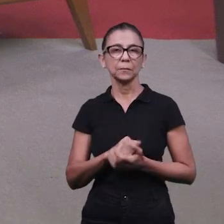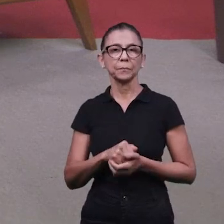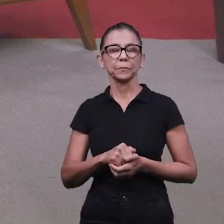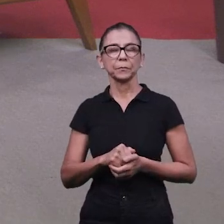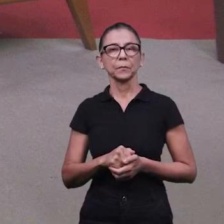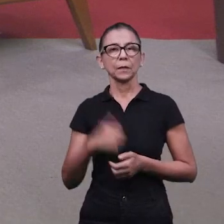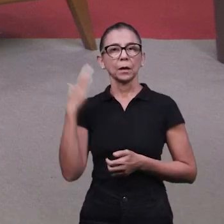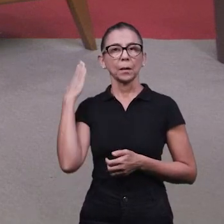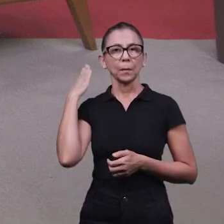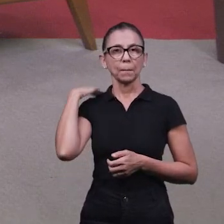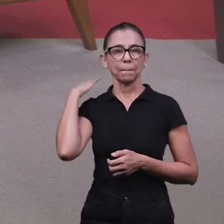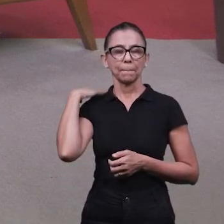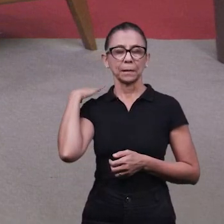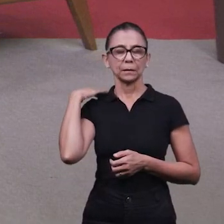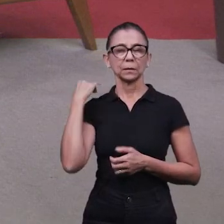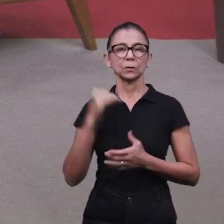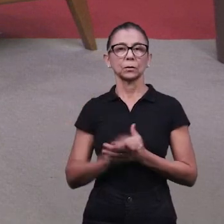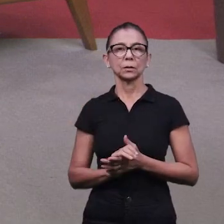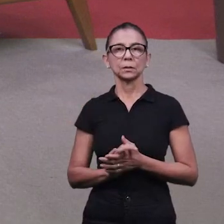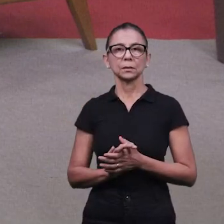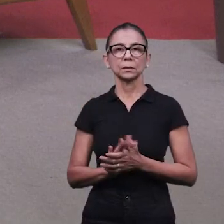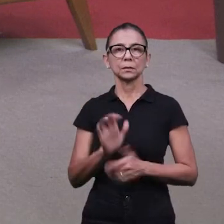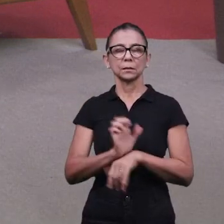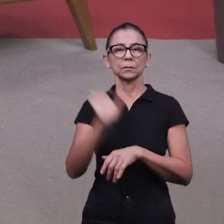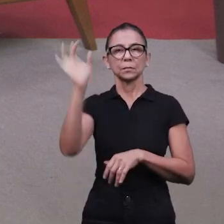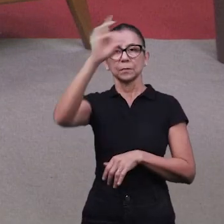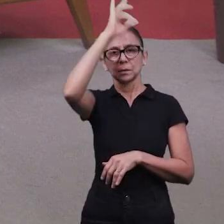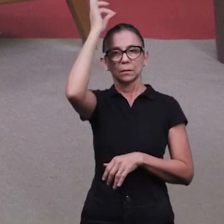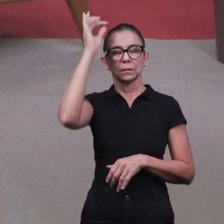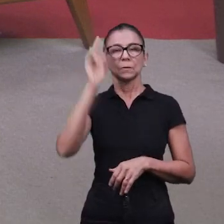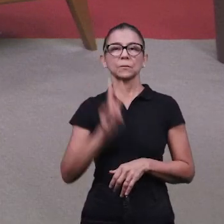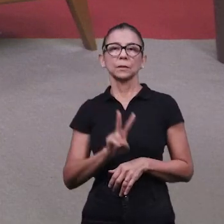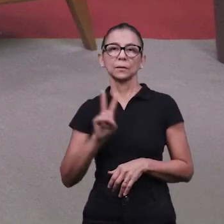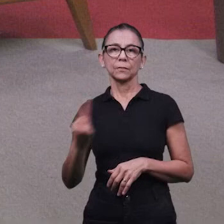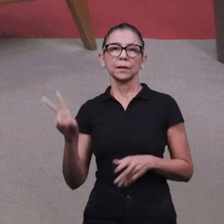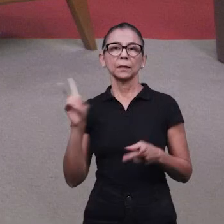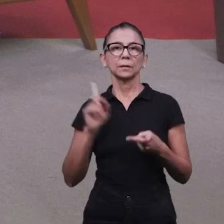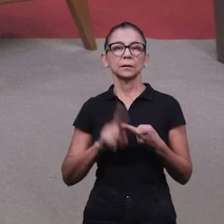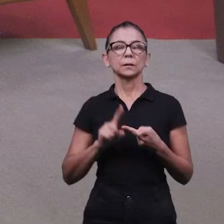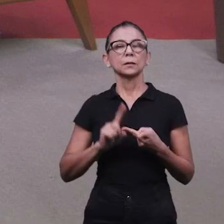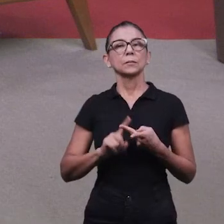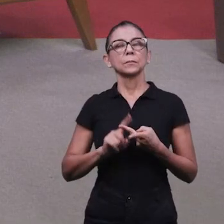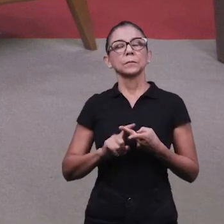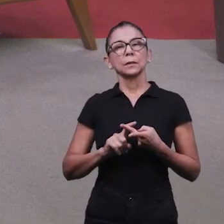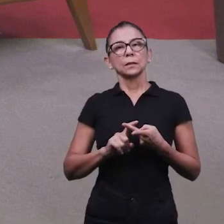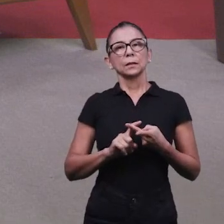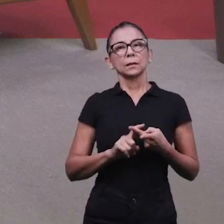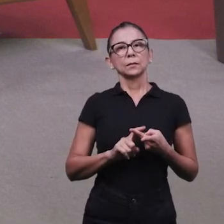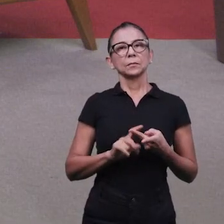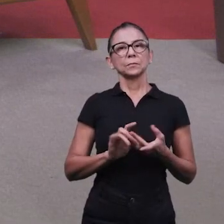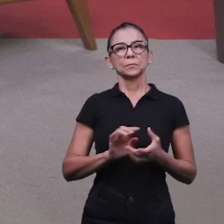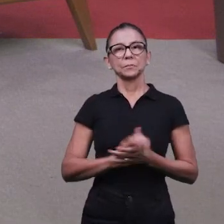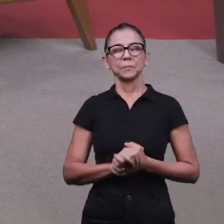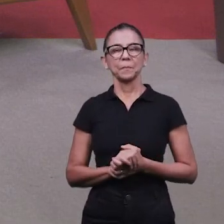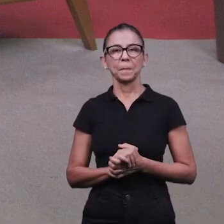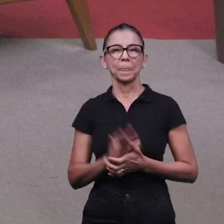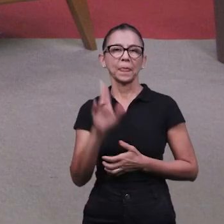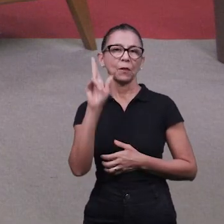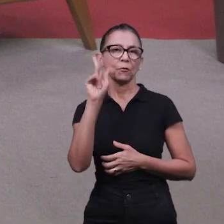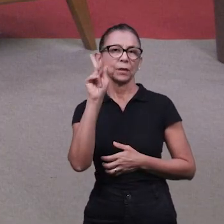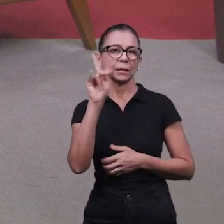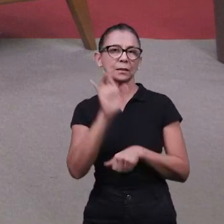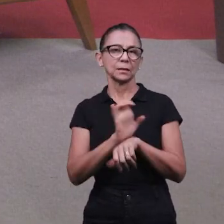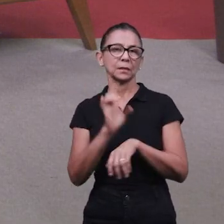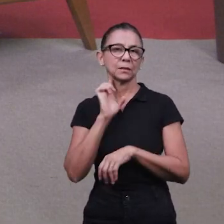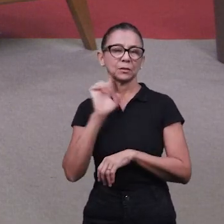Carolina de l'église de Castanheiras, de Praia da Costa, Vila Velha, Espírito Santo, et aussi par Julia Oliveira, qui est de l'église de